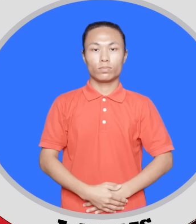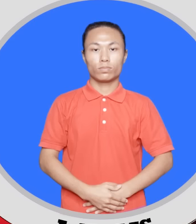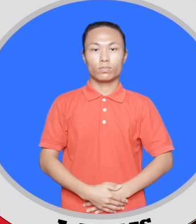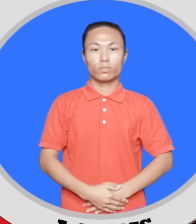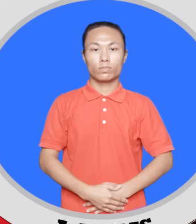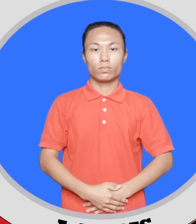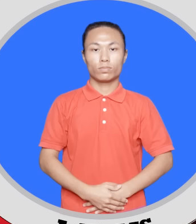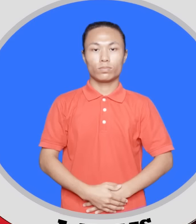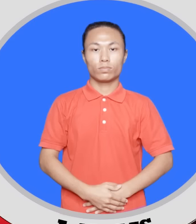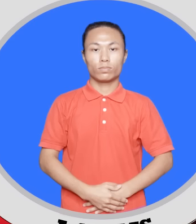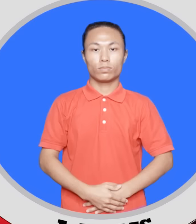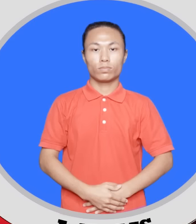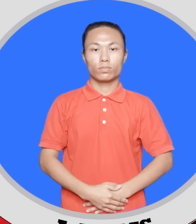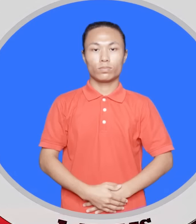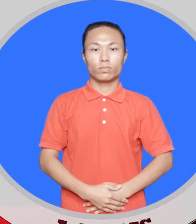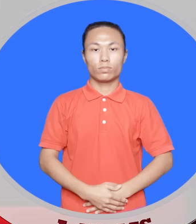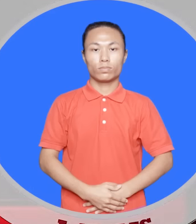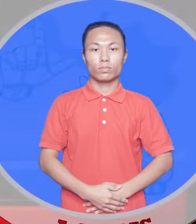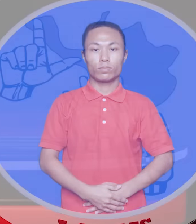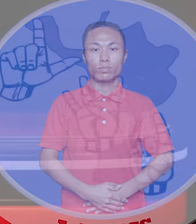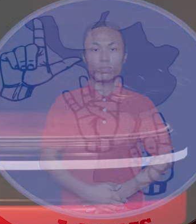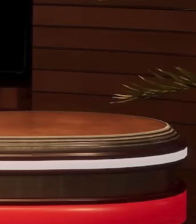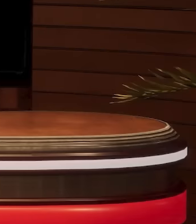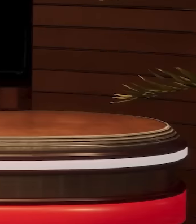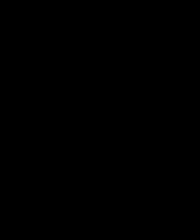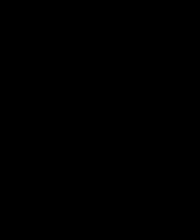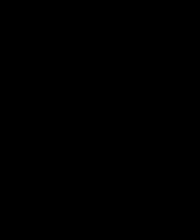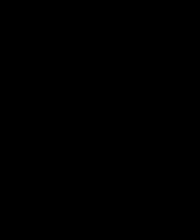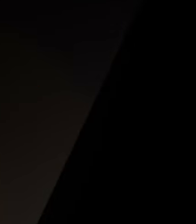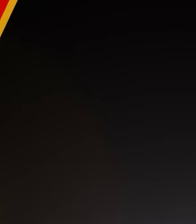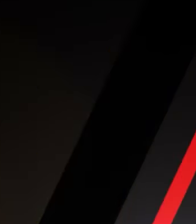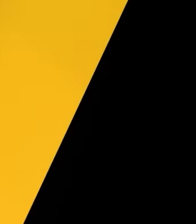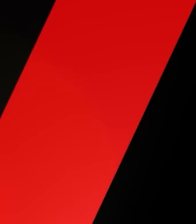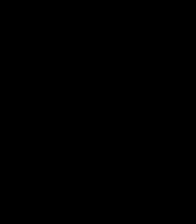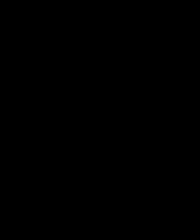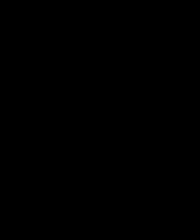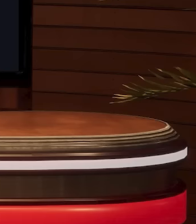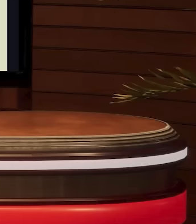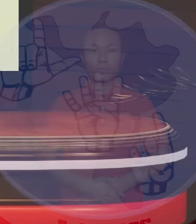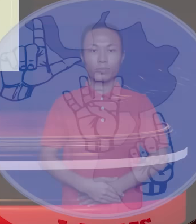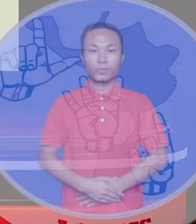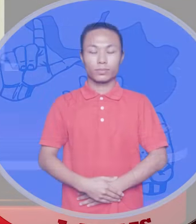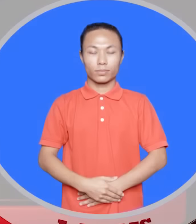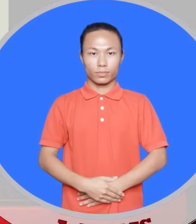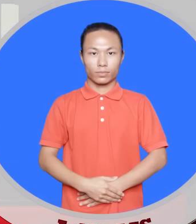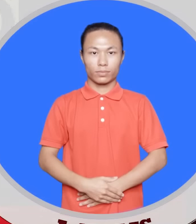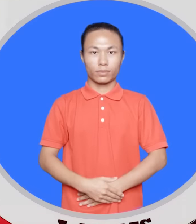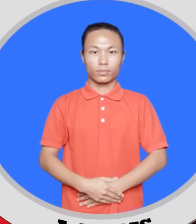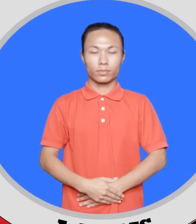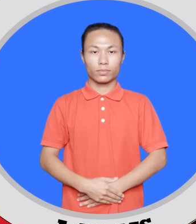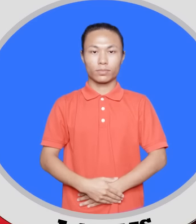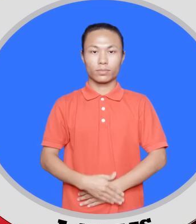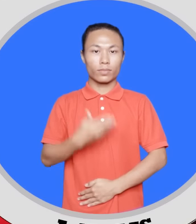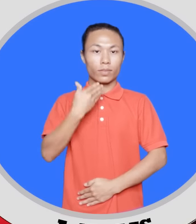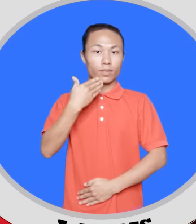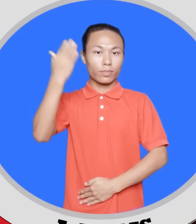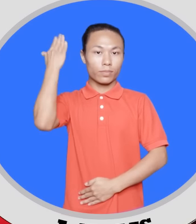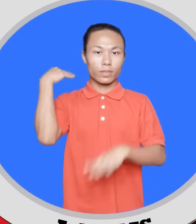က်ထောက်ပံ့ဆောင်ရွက်နေရလို့ဝန်ကြီးဌာနကထုတ်ပြန်ထားပါတယ်ဆက်လက်တင်ဆက်ပေးမယ့်သတင်းကတော့အကြမ်း